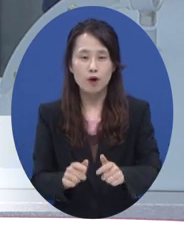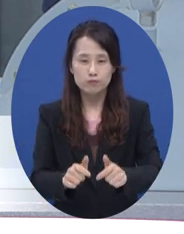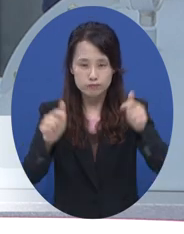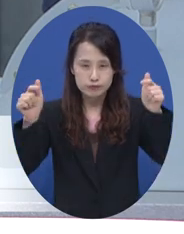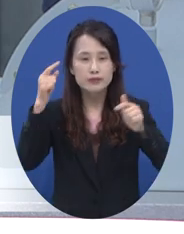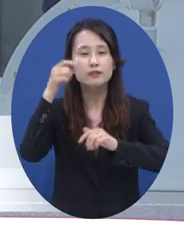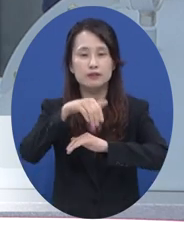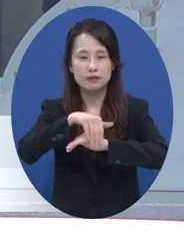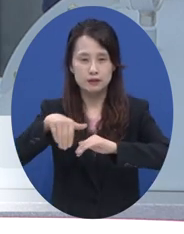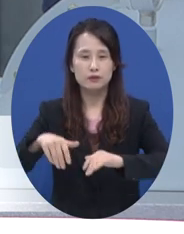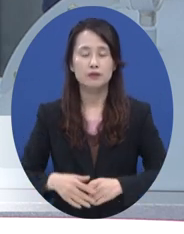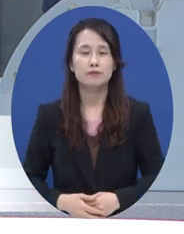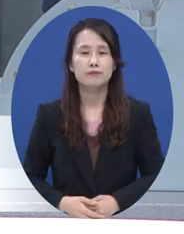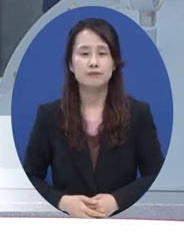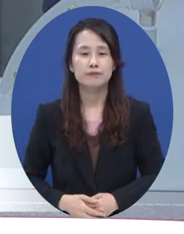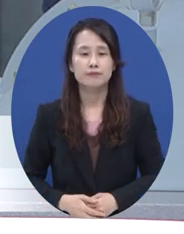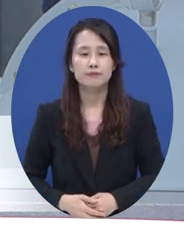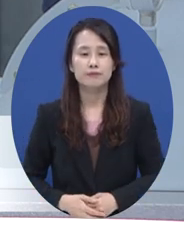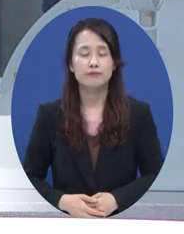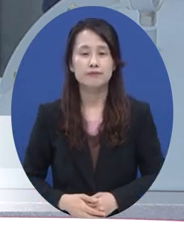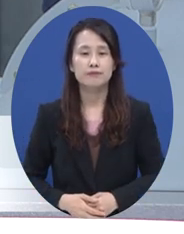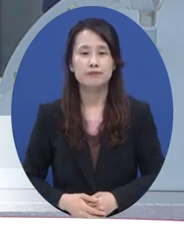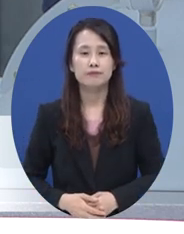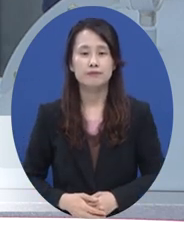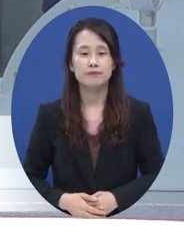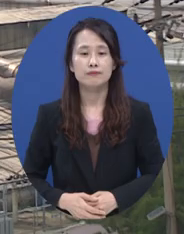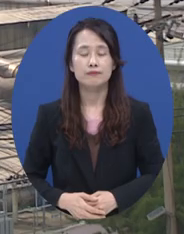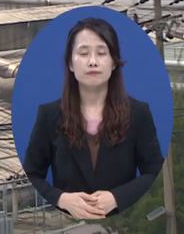사업을 대폭 확대합니다. 최창순 기자입니다.